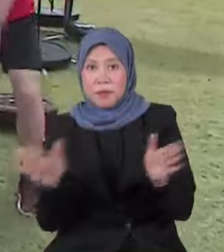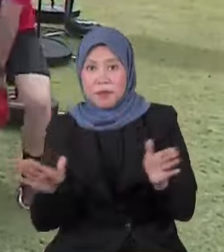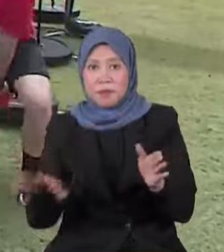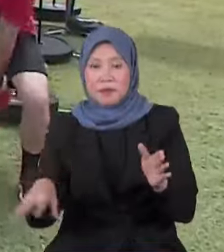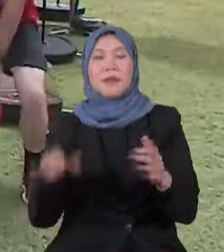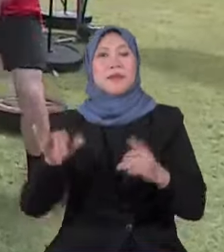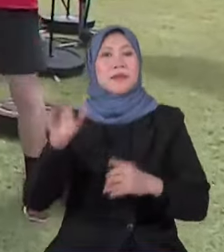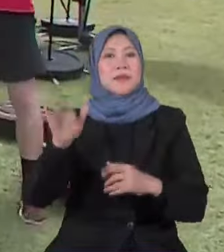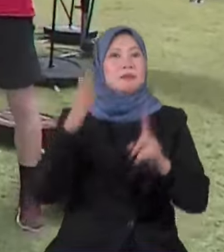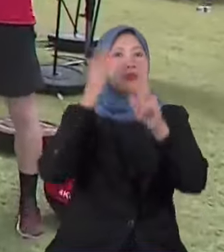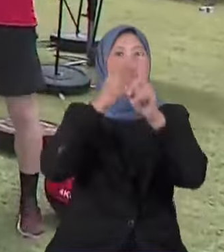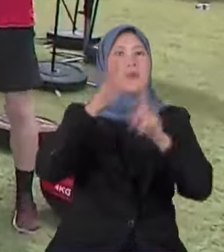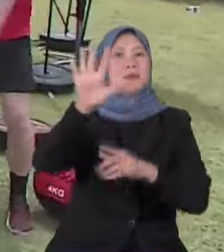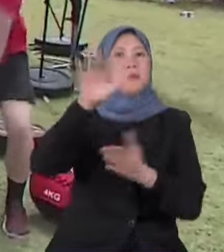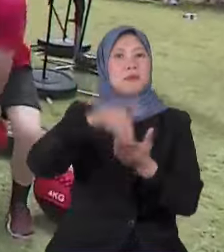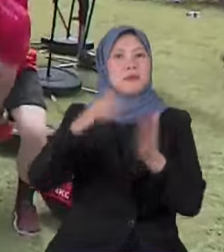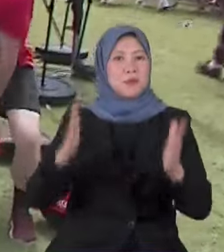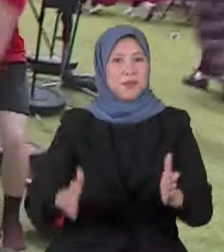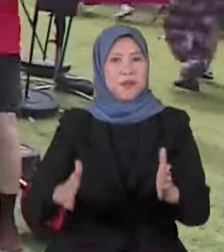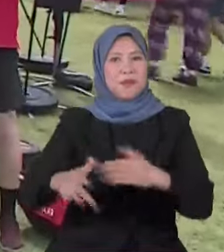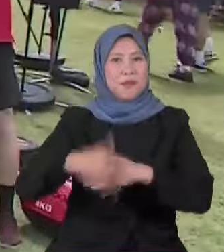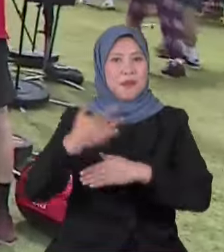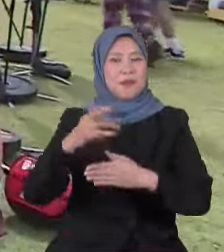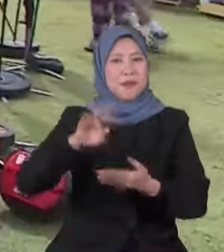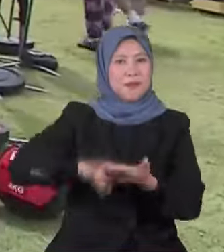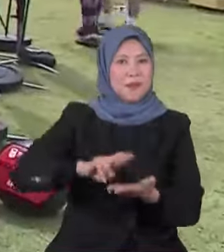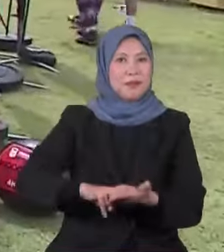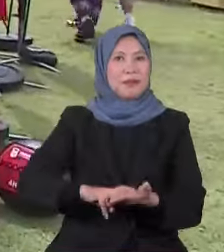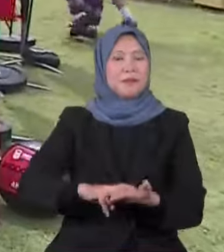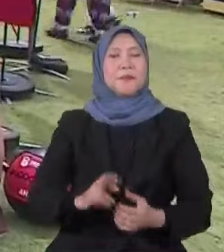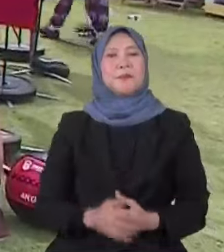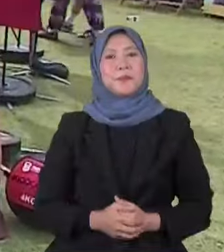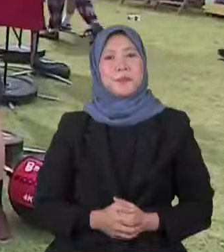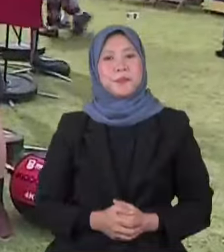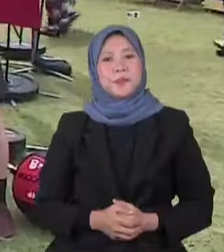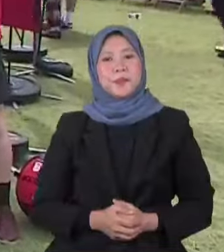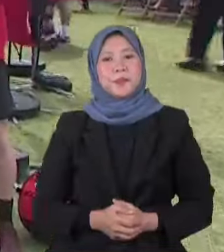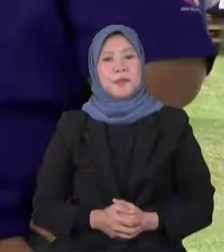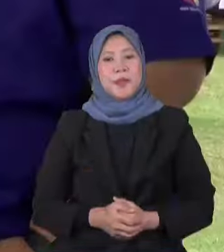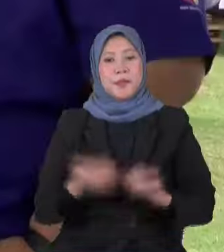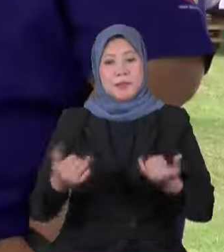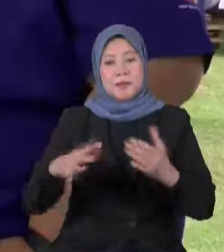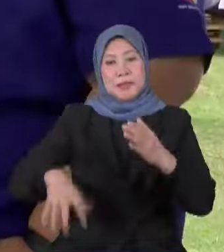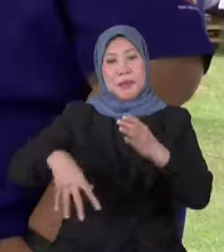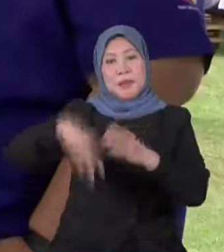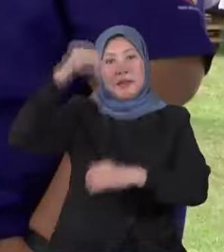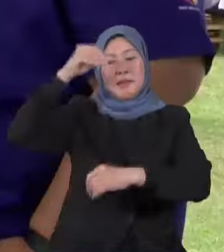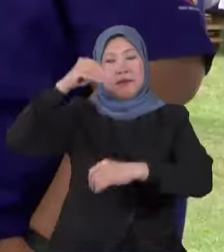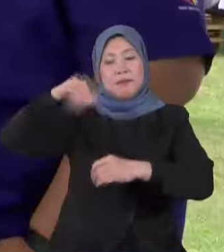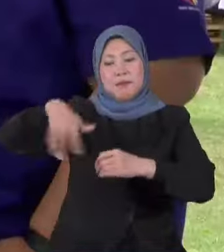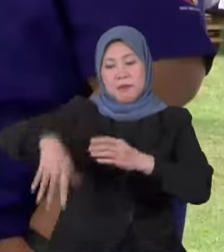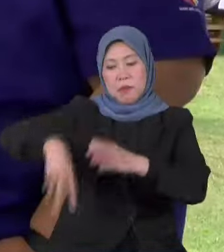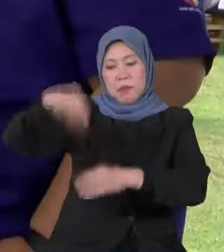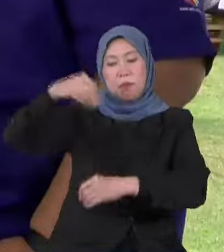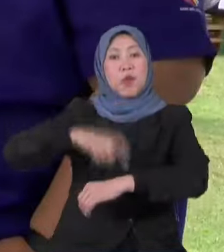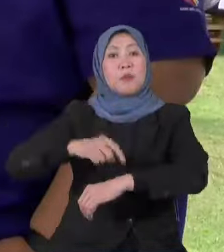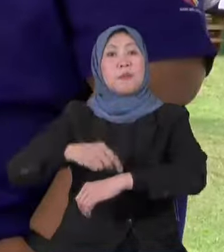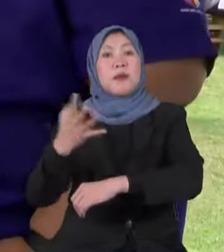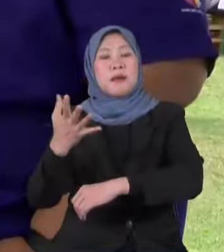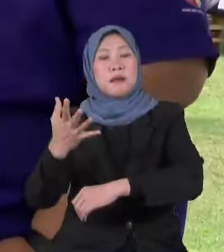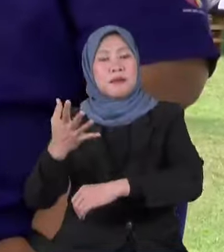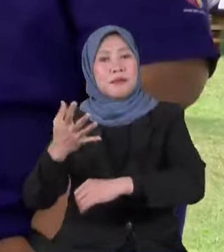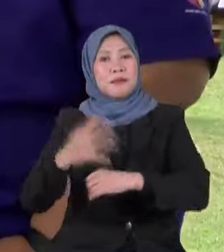sediakan 5,000 ni. 5,000 ya, sebab awal tadi pagi tadi kita dah dengar cabutan bertuah. Dan seterusnya cabutan bertuahnya pada pukul berapa lagi kan? Semua yang ini diperkat